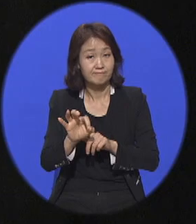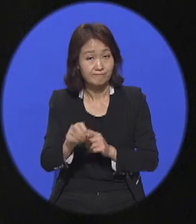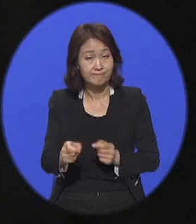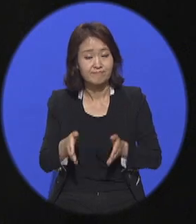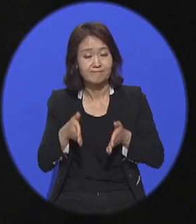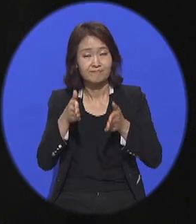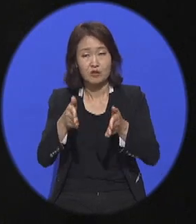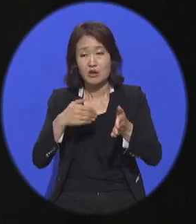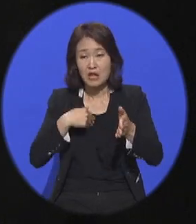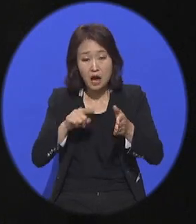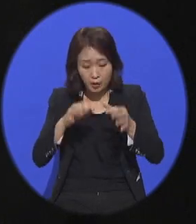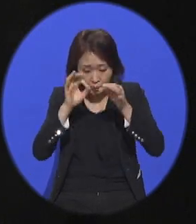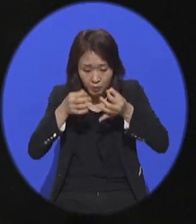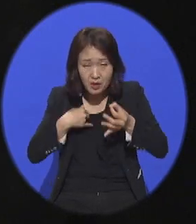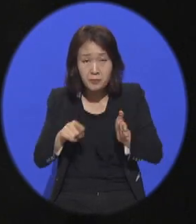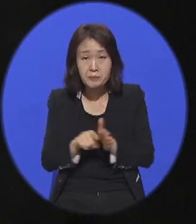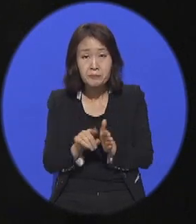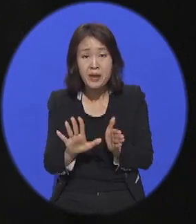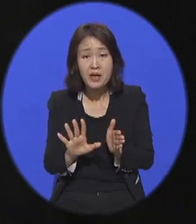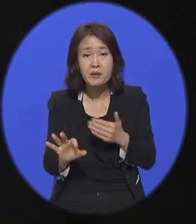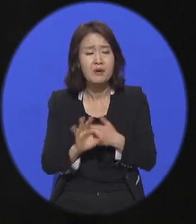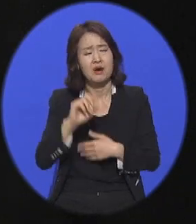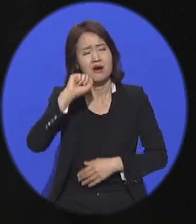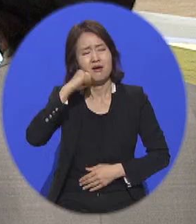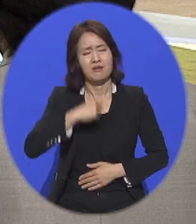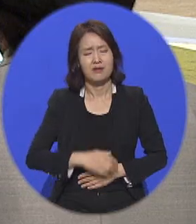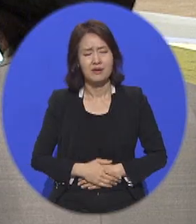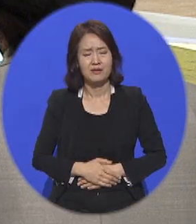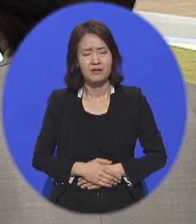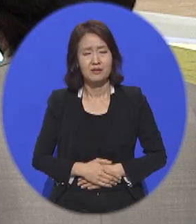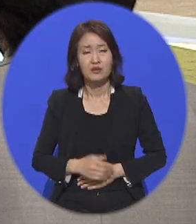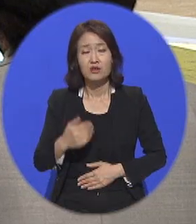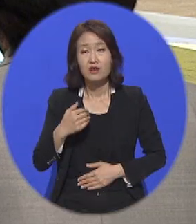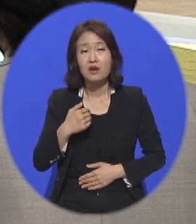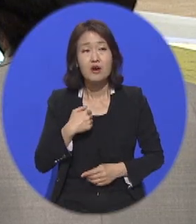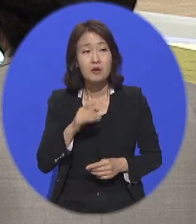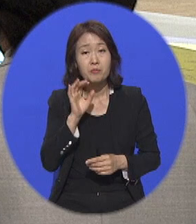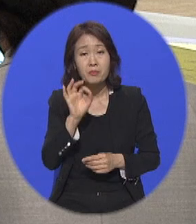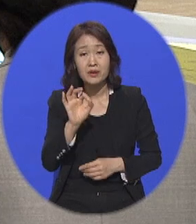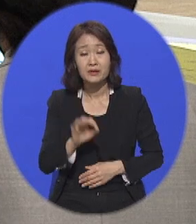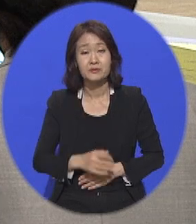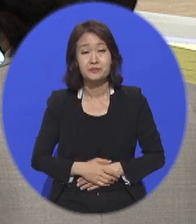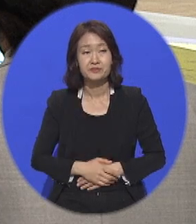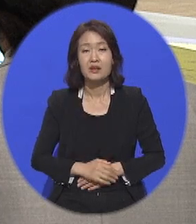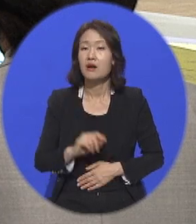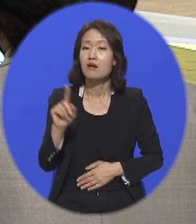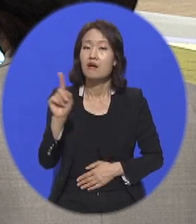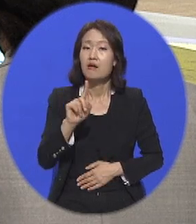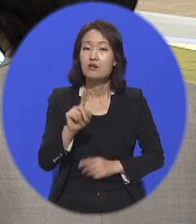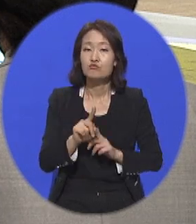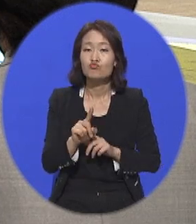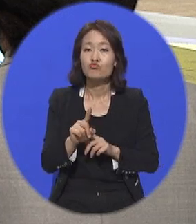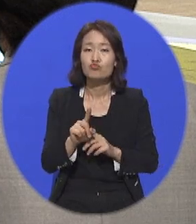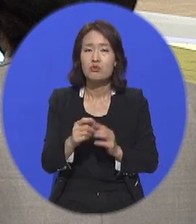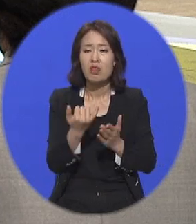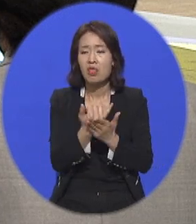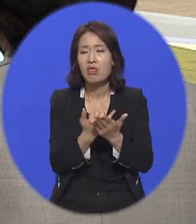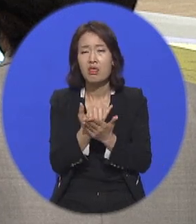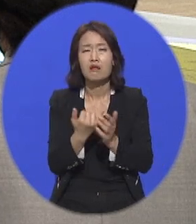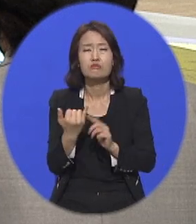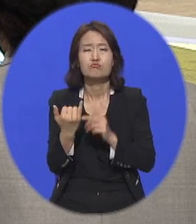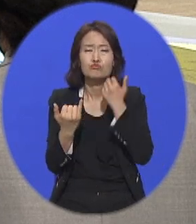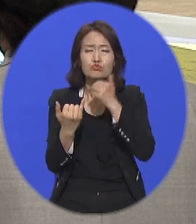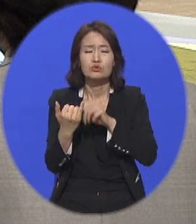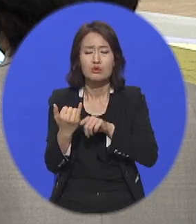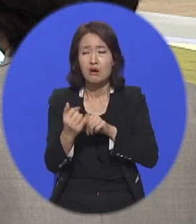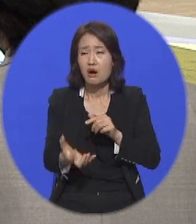못하면 아무것도 되지 않습니다. 그럼 내 자신을 여러분들은 이제 가령 비유로서 이렇게 할 수 있죠. 어느 고아가 있었습니다. 이 고아는 가진 것도